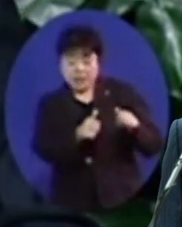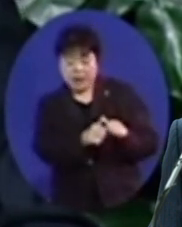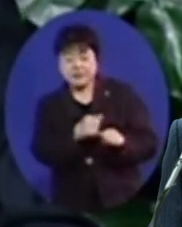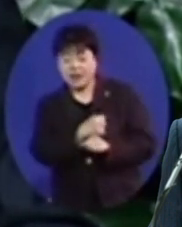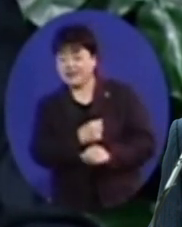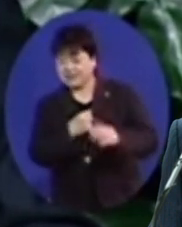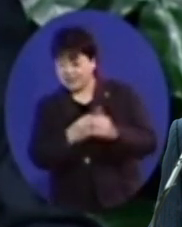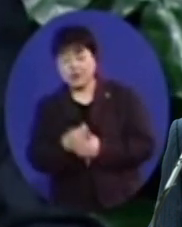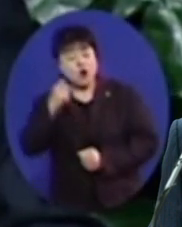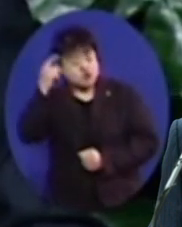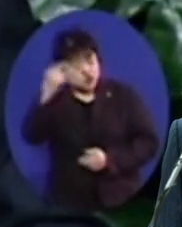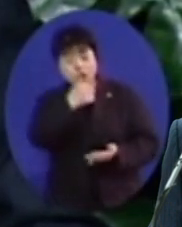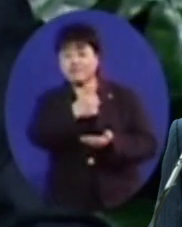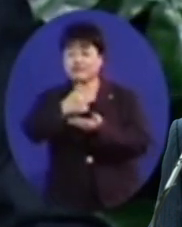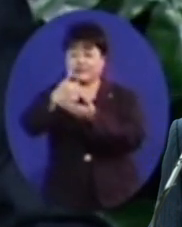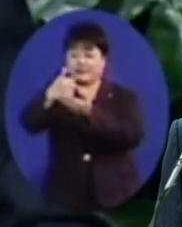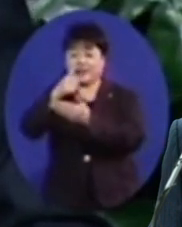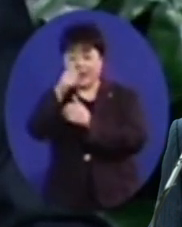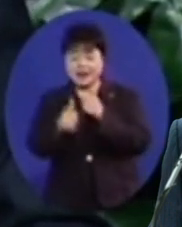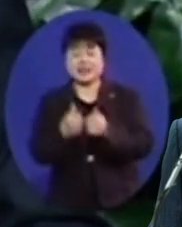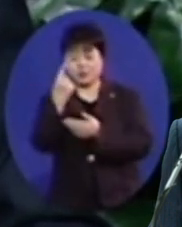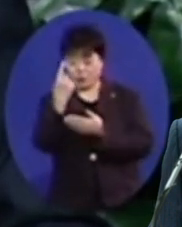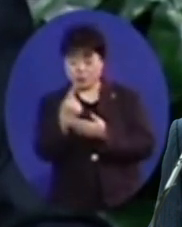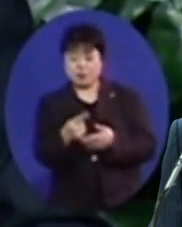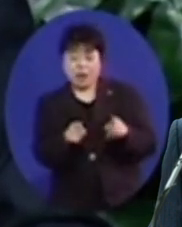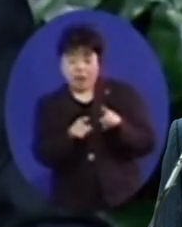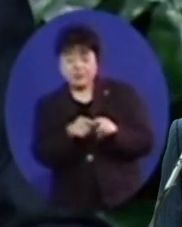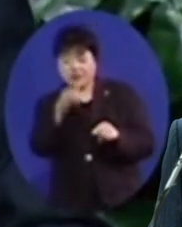사람입니다. 하나님을 의지하기 때문에.